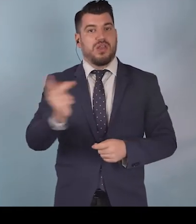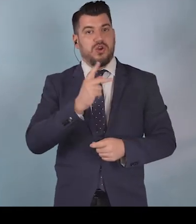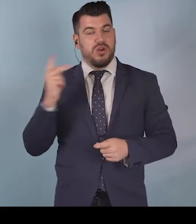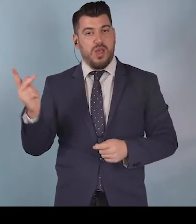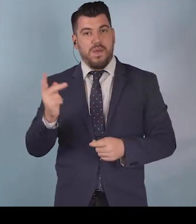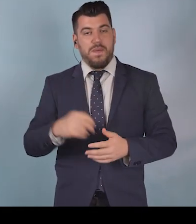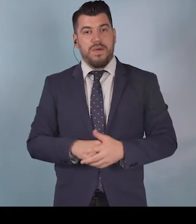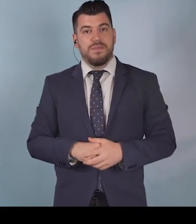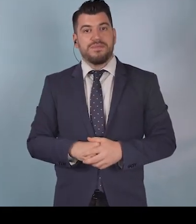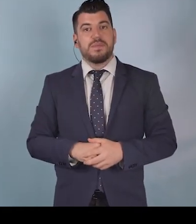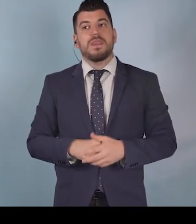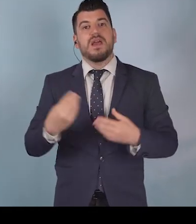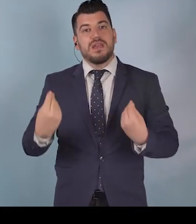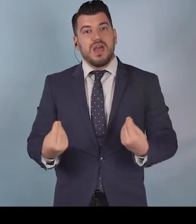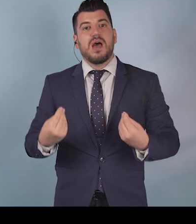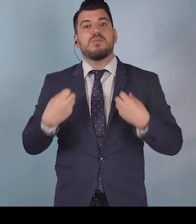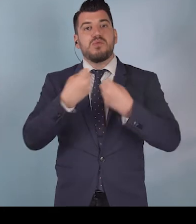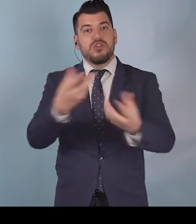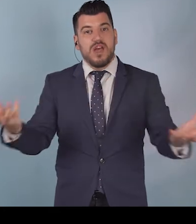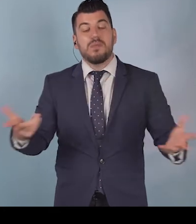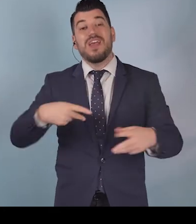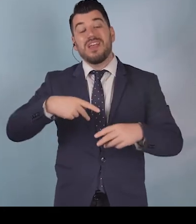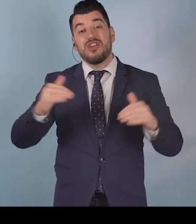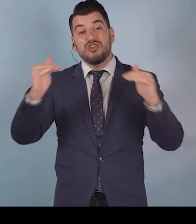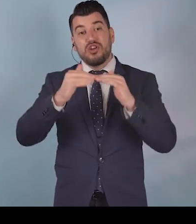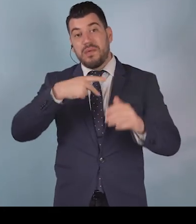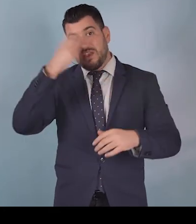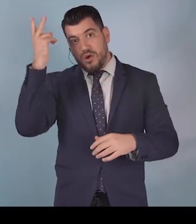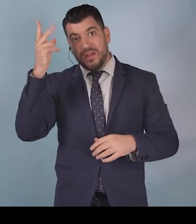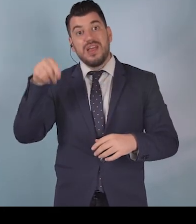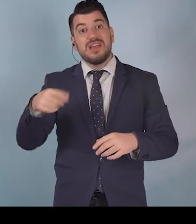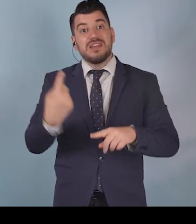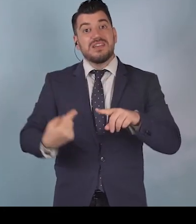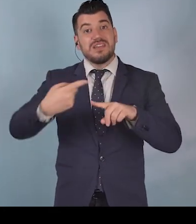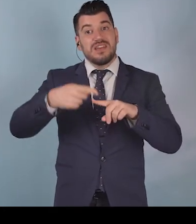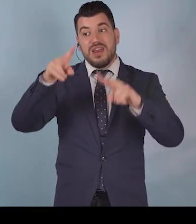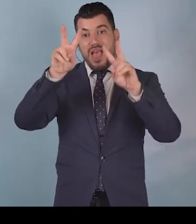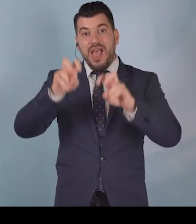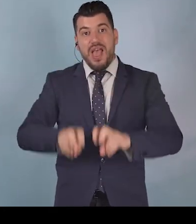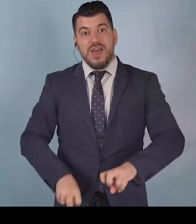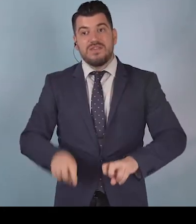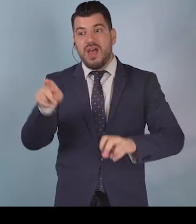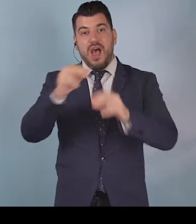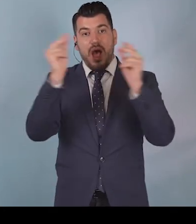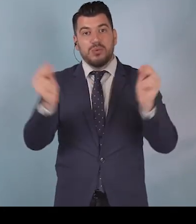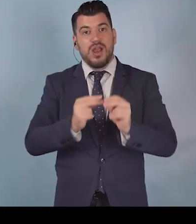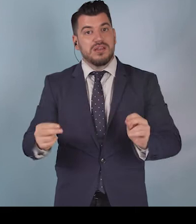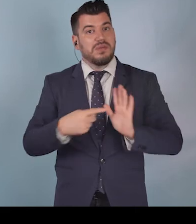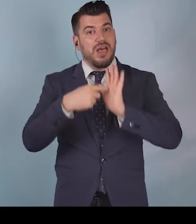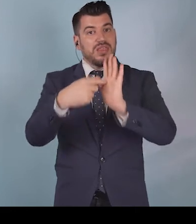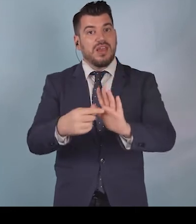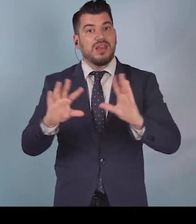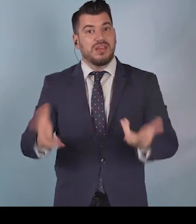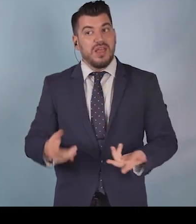από την κοινωνία πολιτών και από τις επαγγελματικές ενώσεις, ισότιμα δικαιώματα. Και όπως δείχνουν τα δεδομένα της έρευνάς μας, αλλά